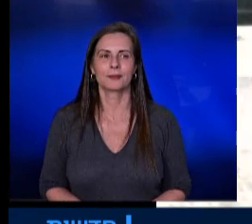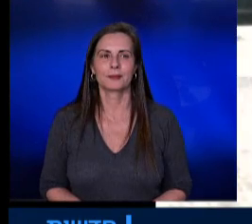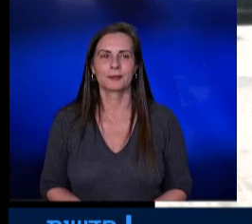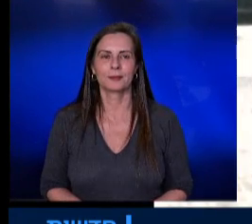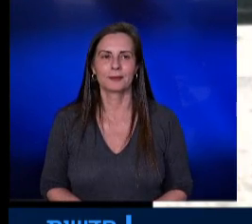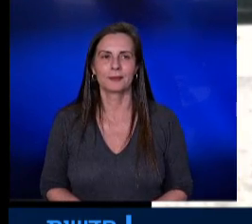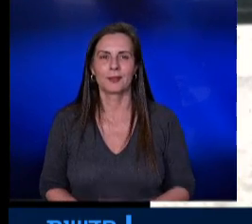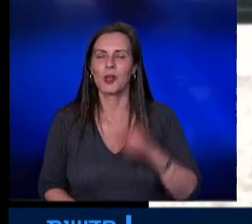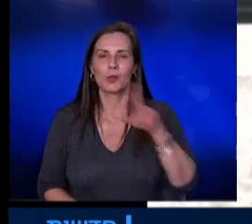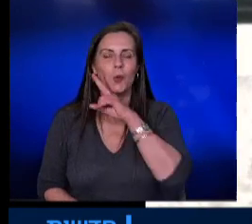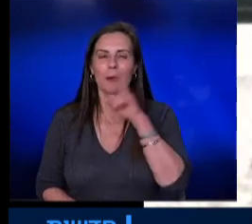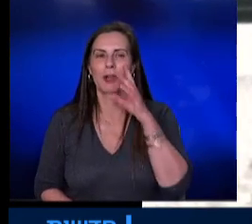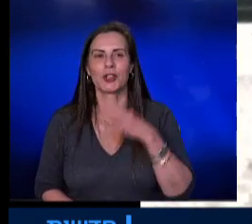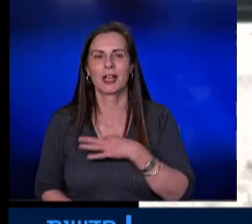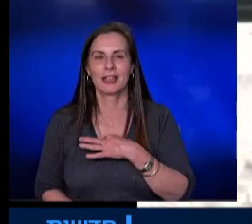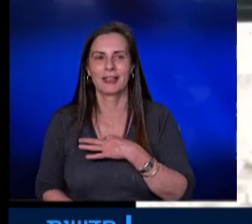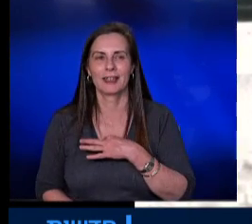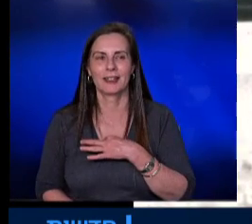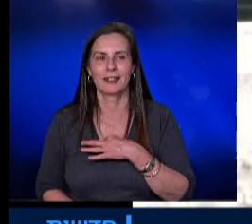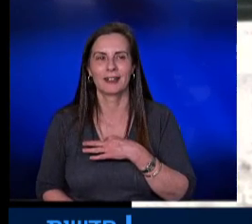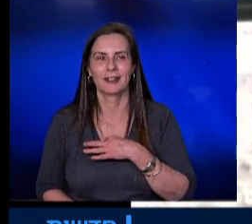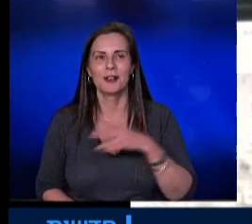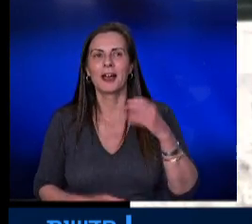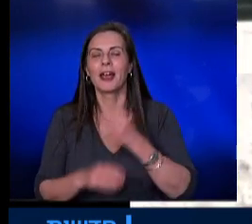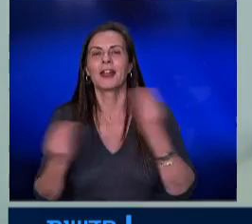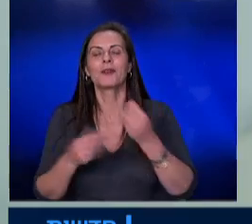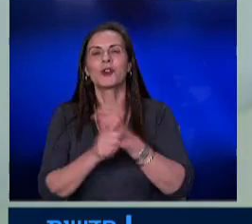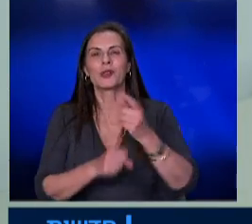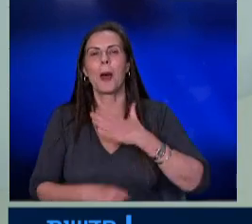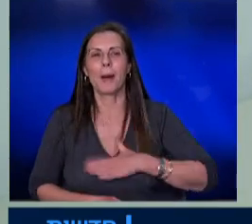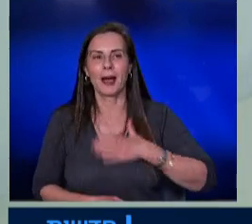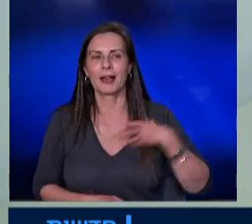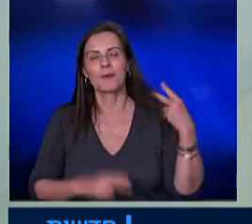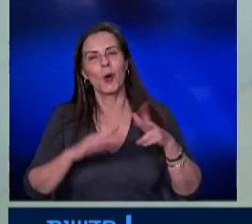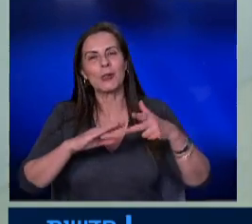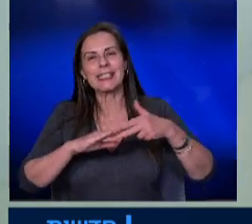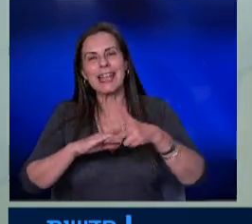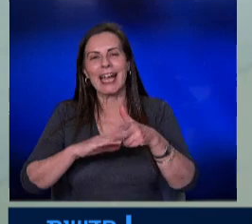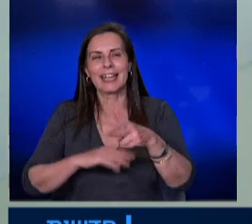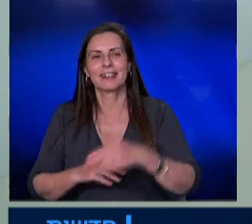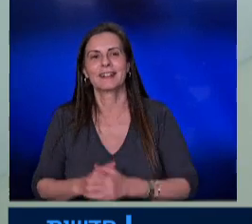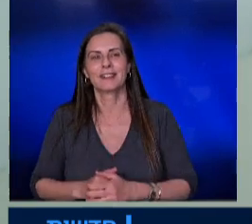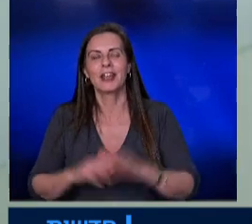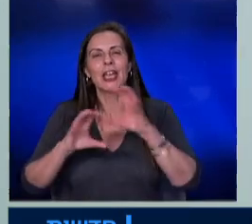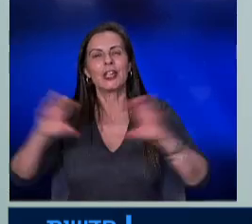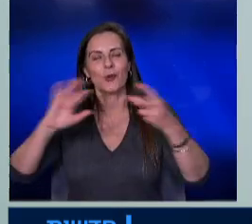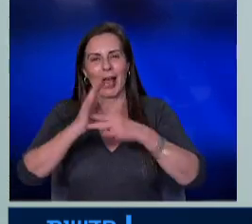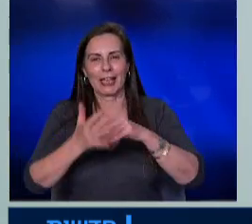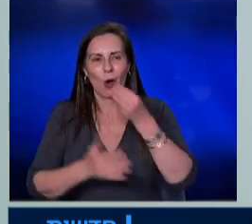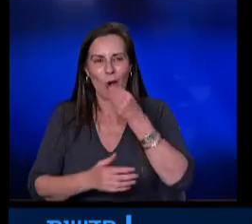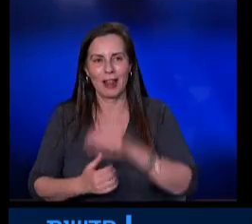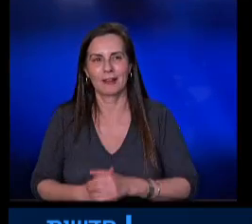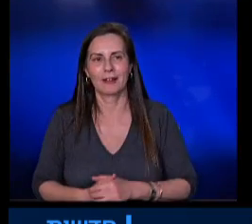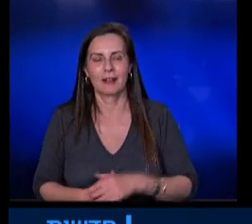וואו. הנה, זאת אמא שלי עם הפישוטים שהייתה עושה בחגים, עם הגזרות נייר. פישוט לחדר אוכל.